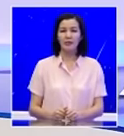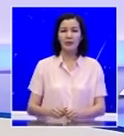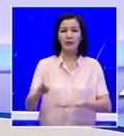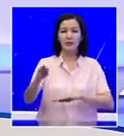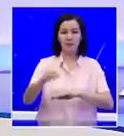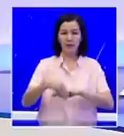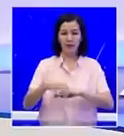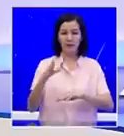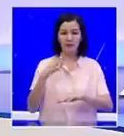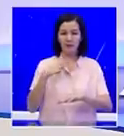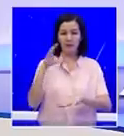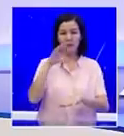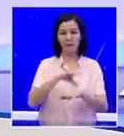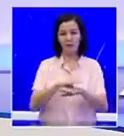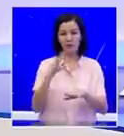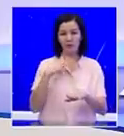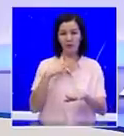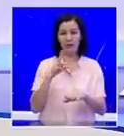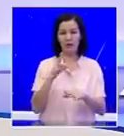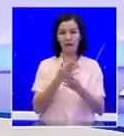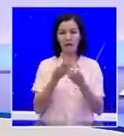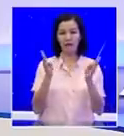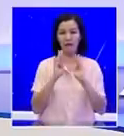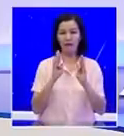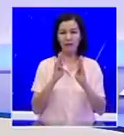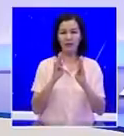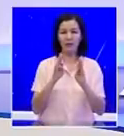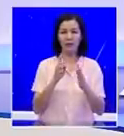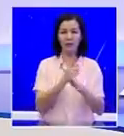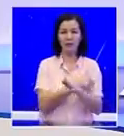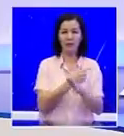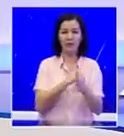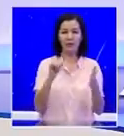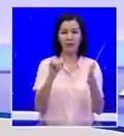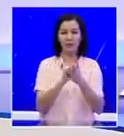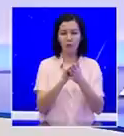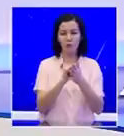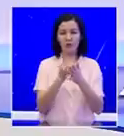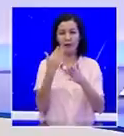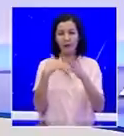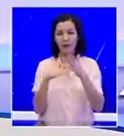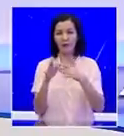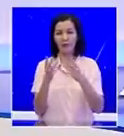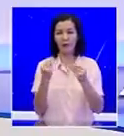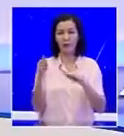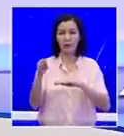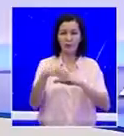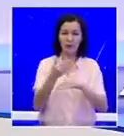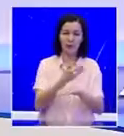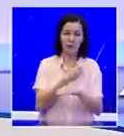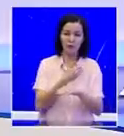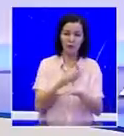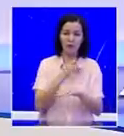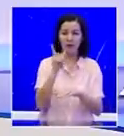Пара беребінде басы бәлеге қалды. Карантиндік блокбекеттен ақша беріп өтпек болған әлелік азамат ұсталды. Маска кейіп масаң